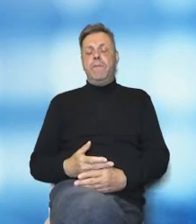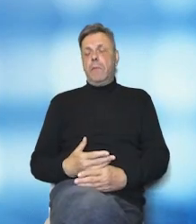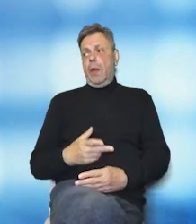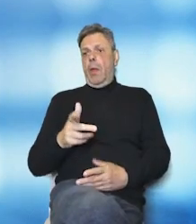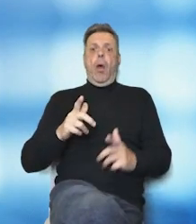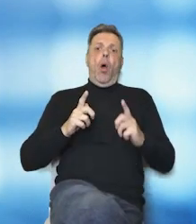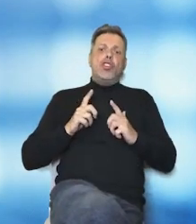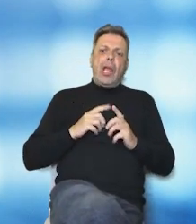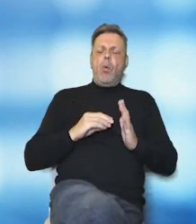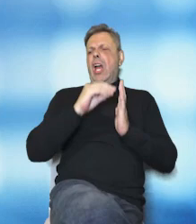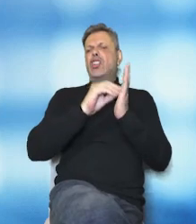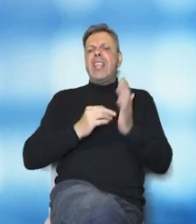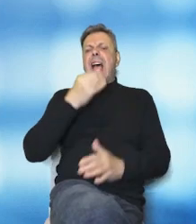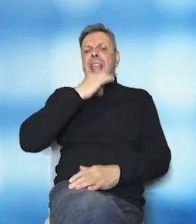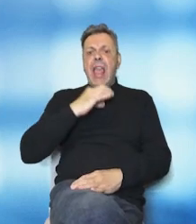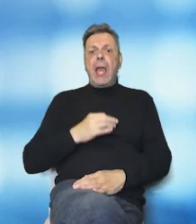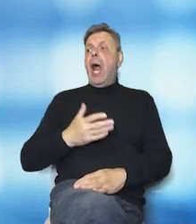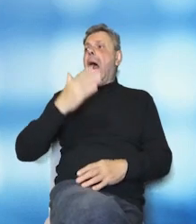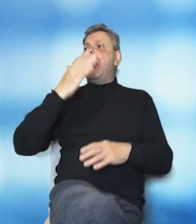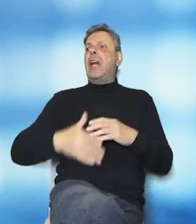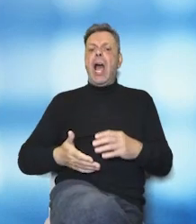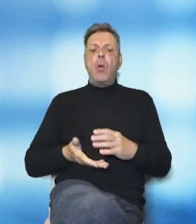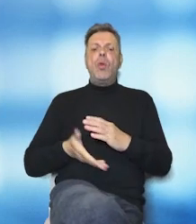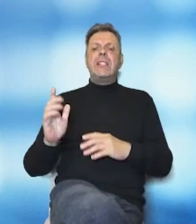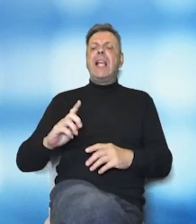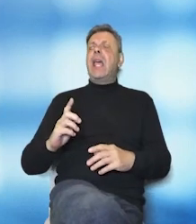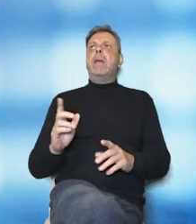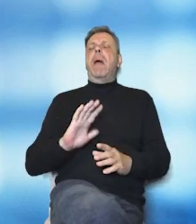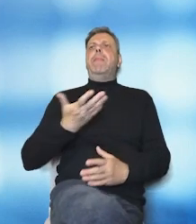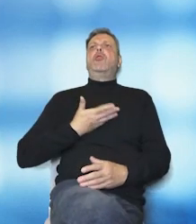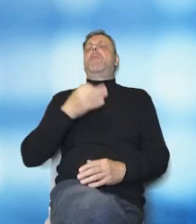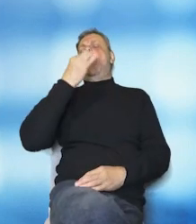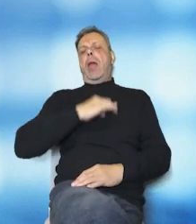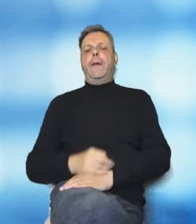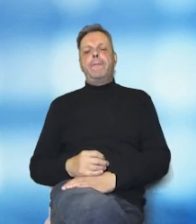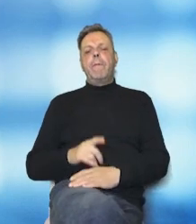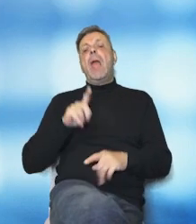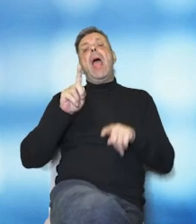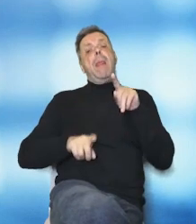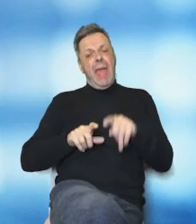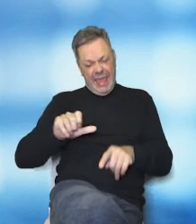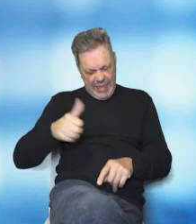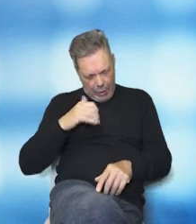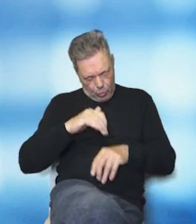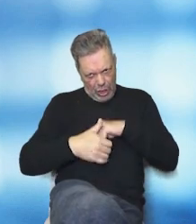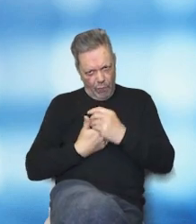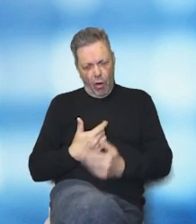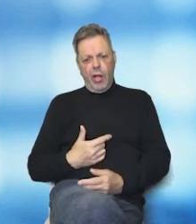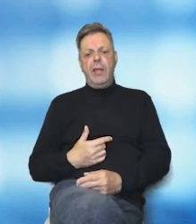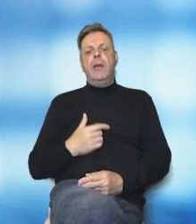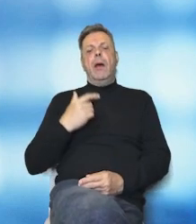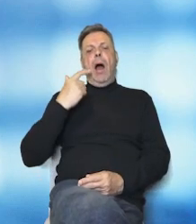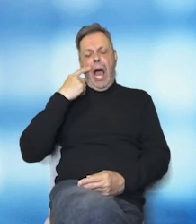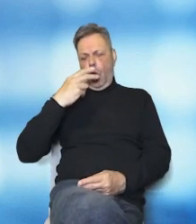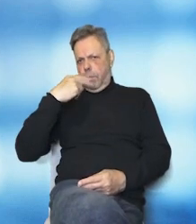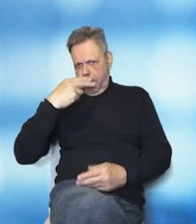ćete propisati lijek, a onda izlaze praznih ruku. Pa neki su zadovoljni, ako ja ga pregledam